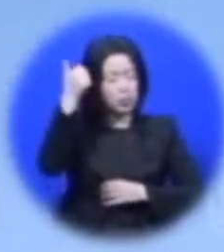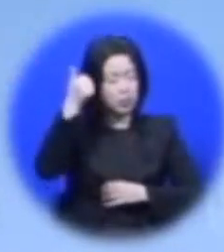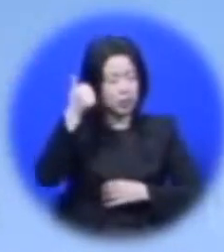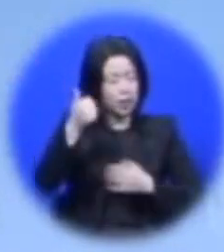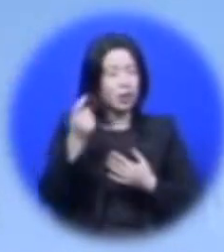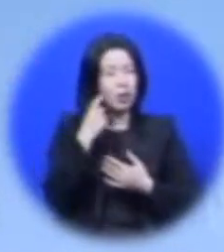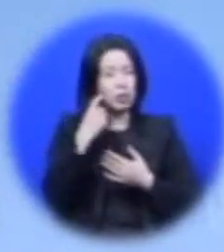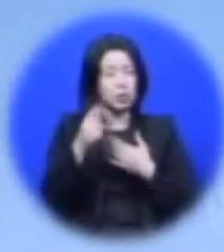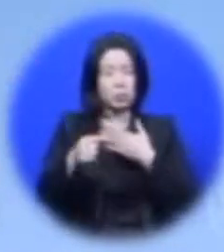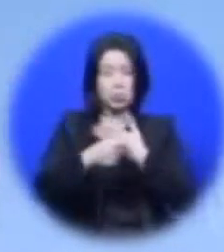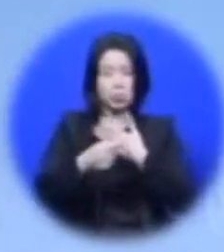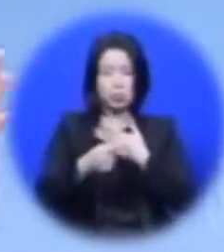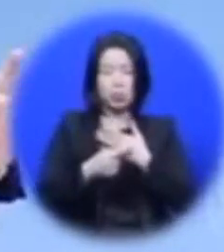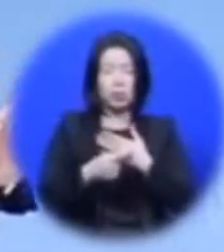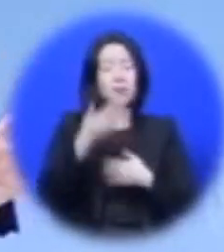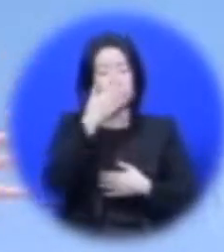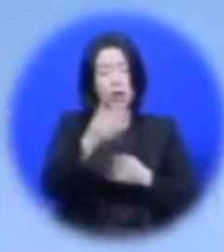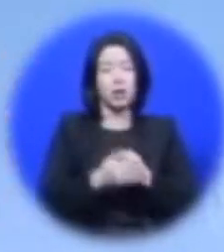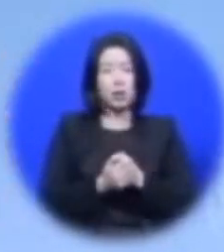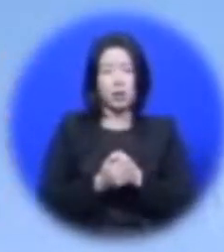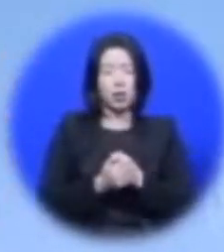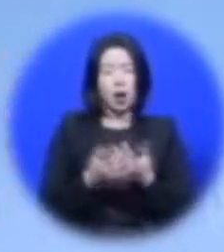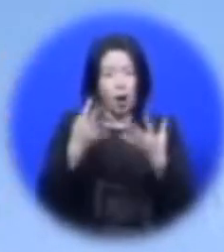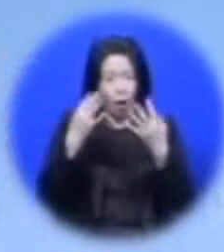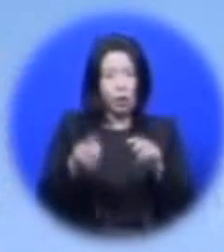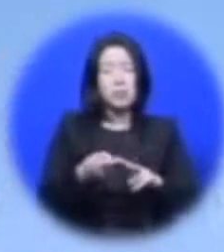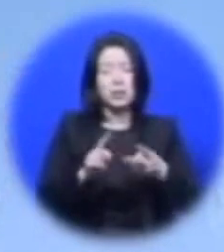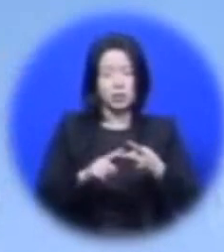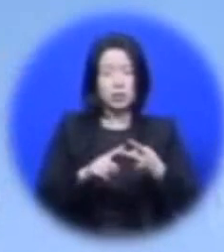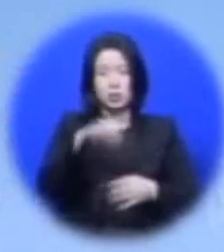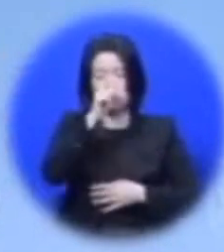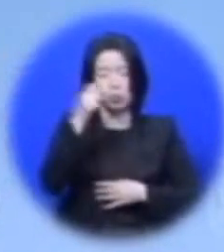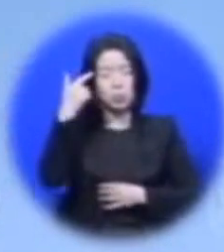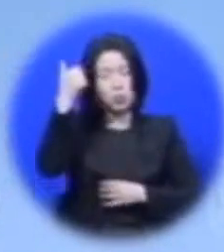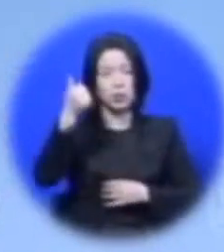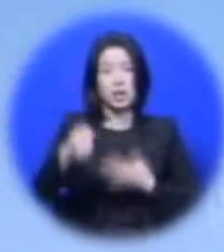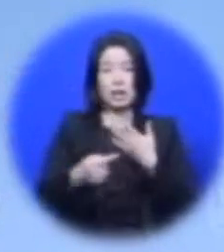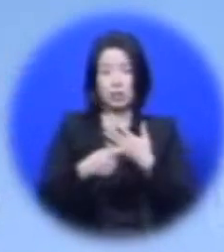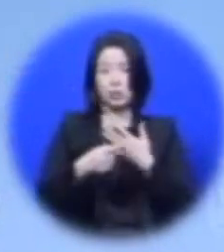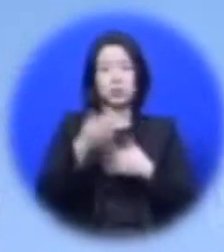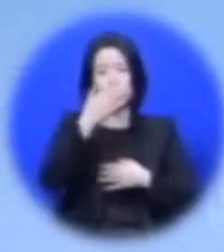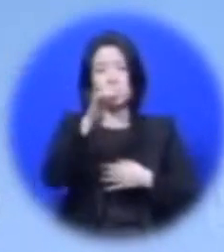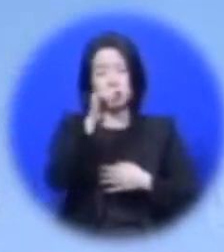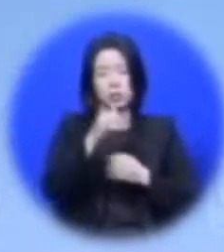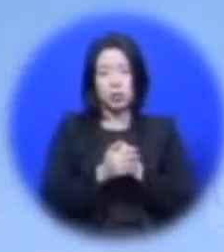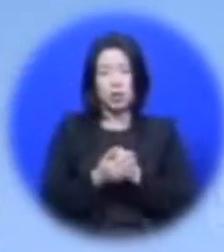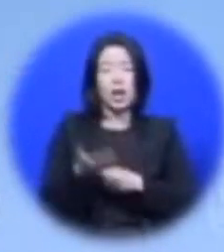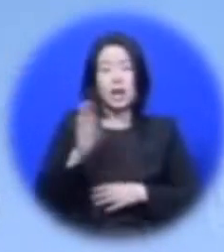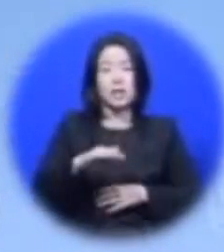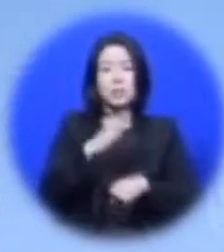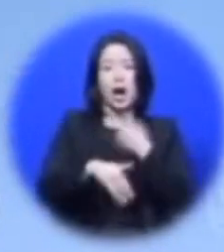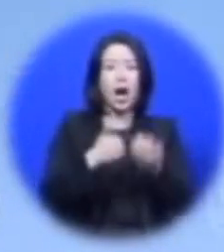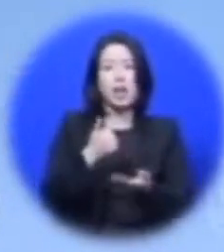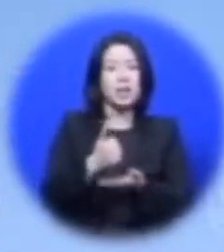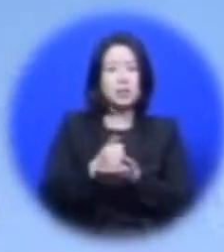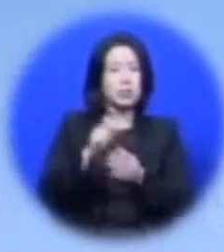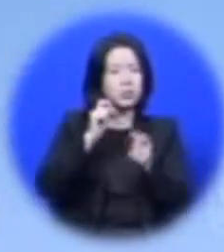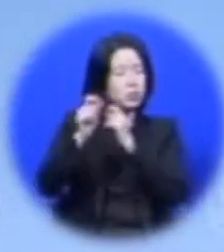좋은 목사가 아니라도 얼마든지 좋은 목사인 척 할 수 있더라고요. 근데 하나님이 어떻게 속이겠어요?